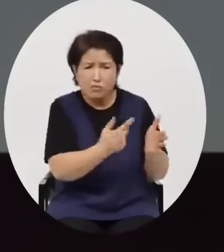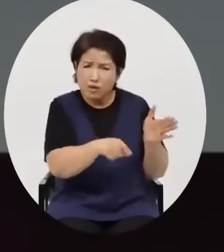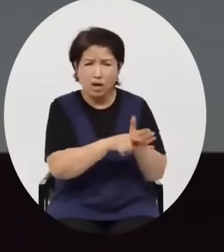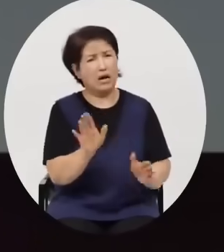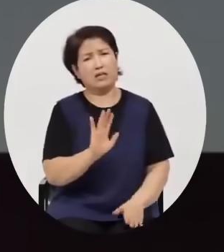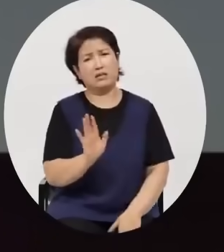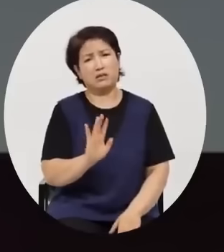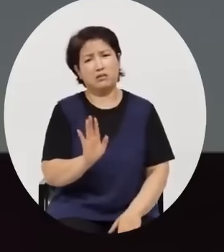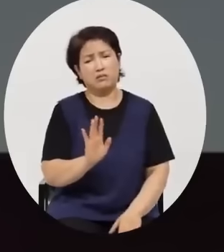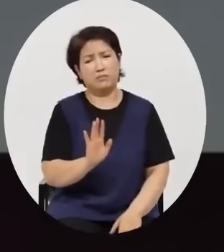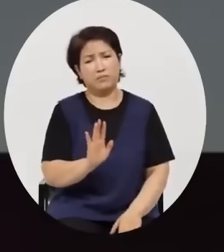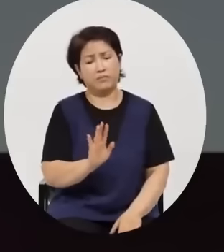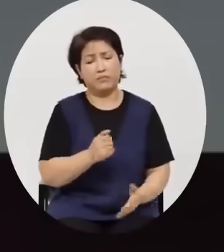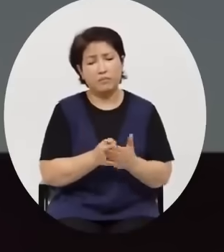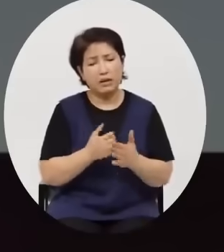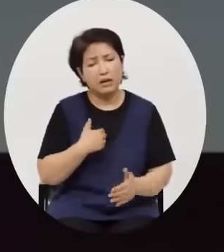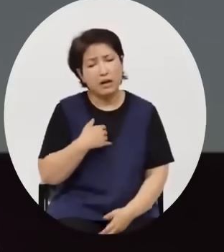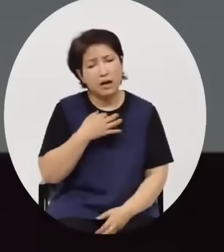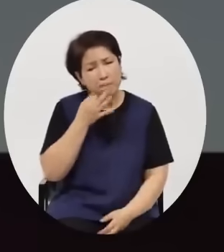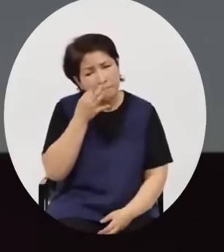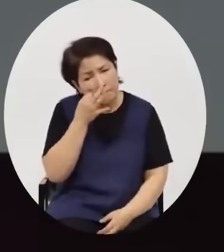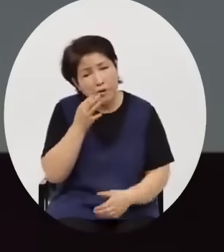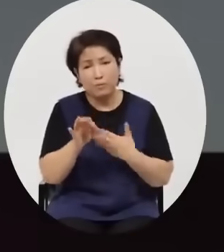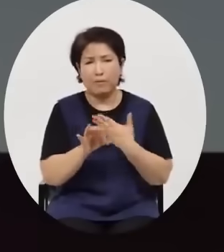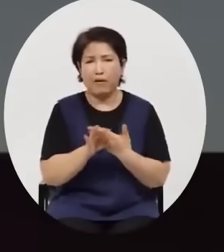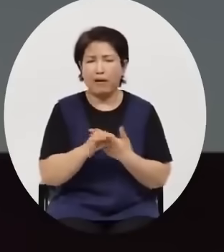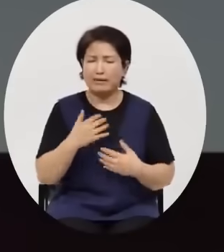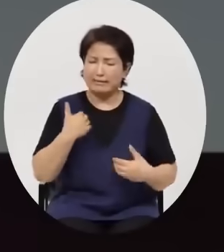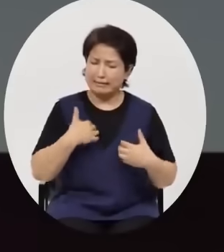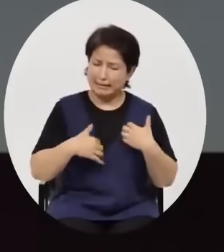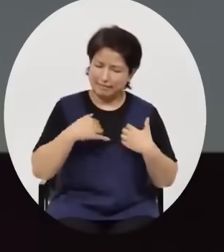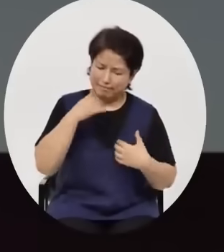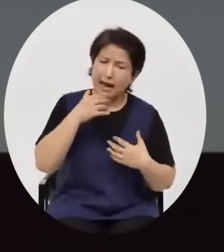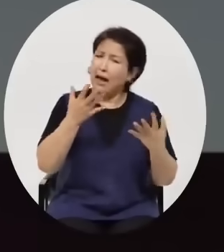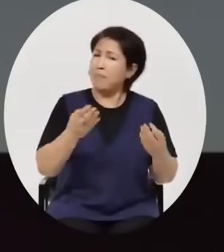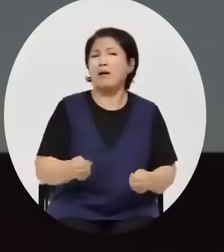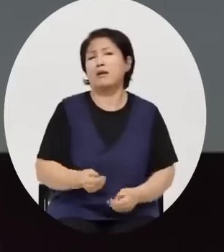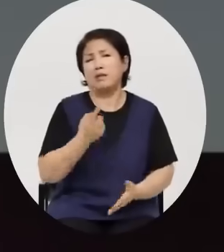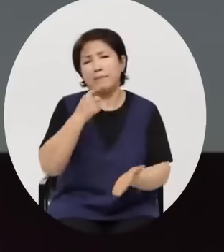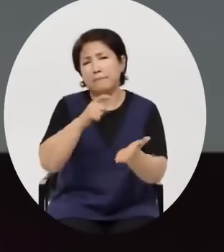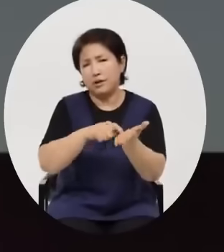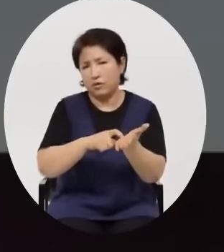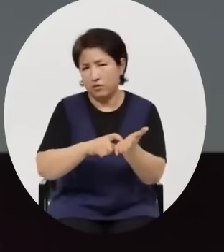이제 가만히 관찰해 보면, 얼마나 재밌는 걸 발견했는지 알아요?